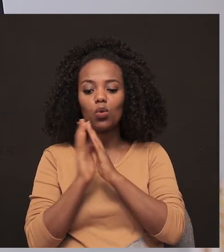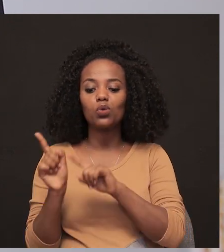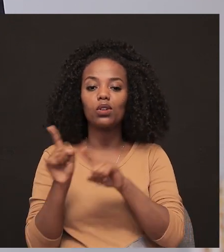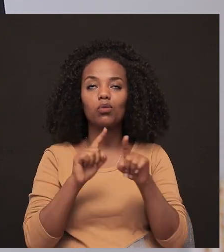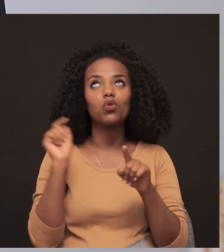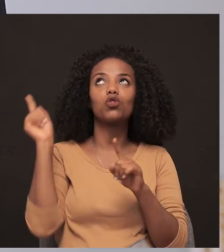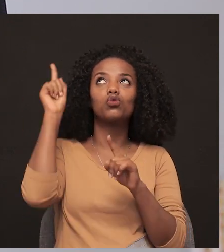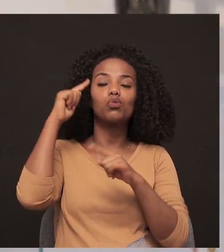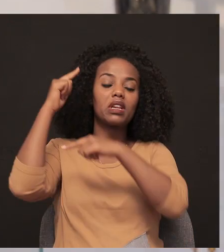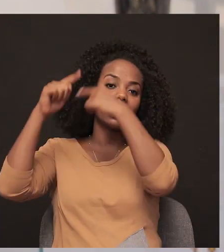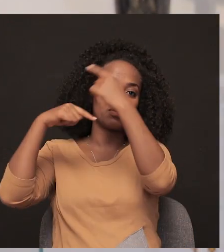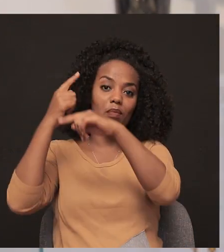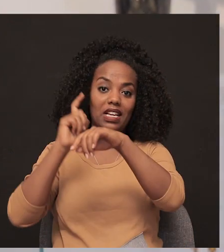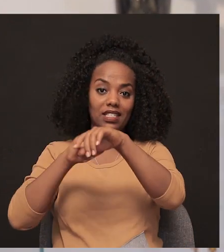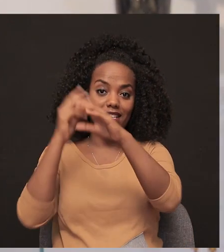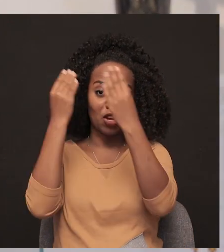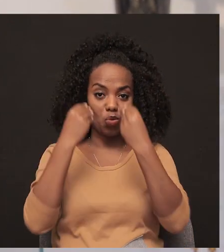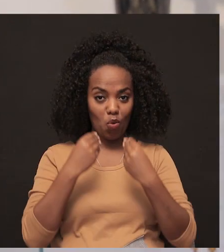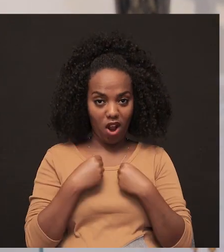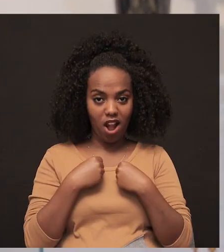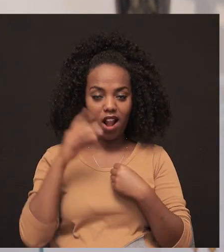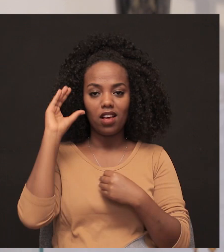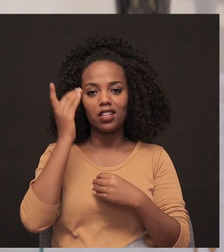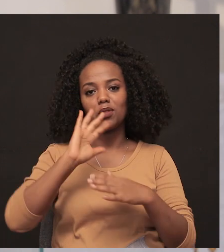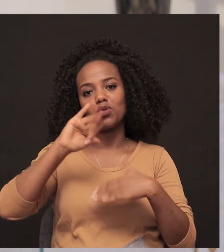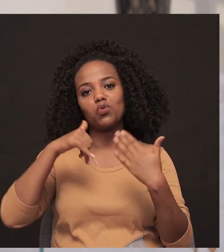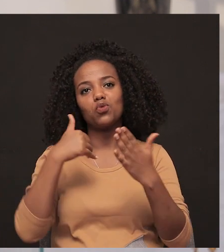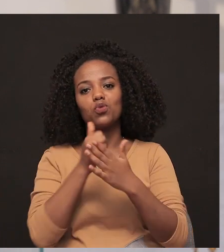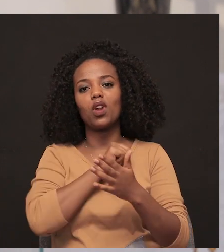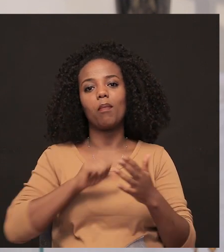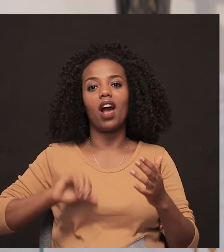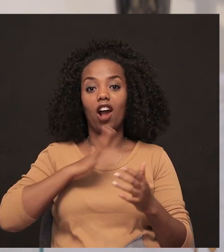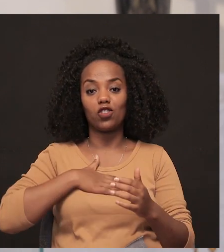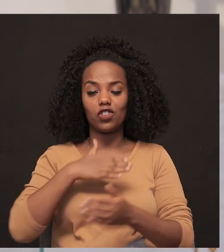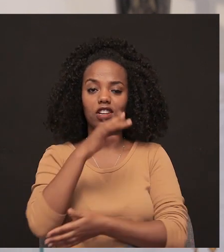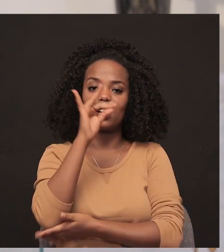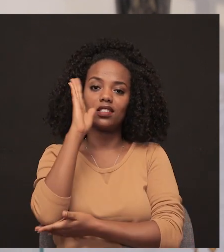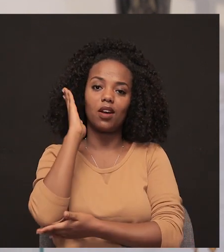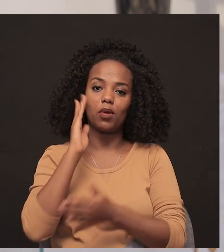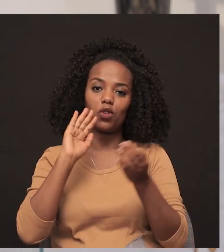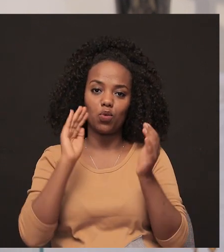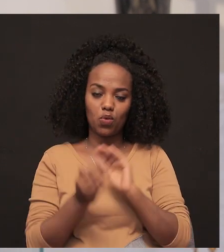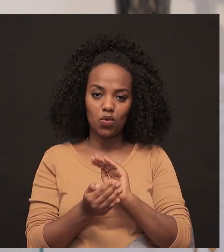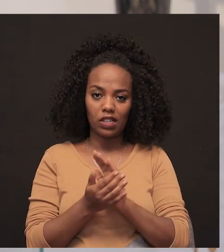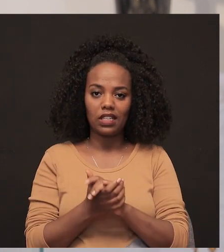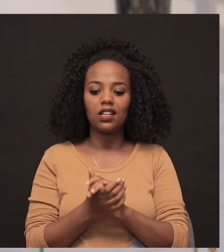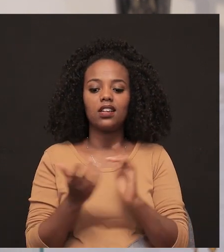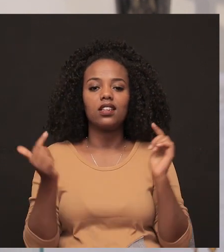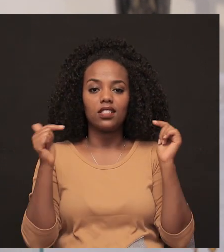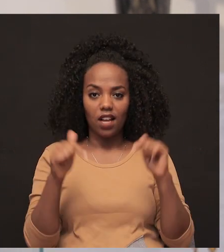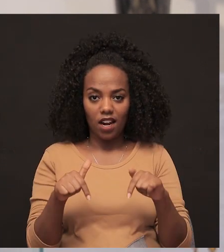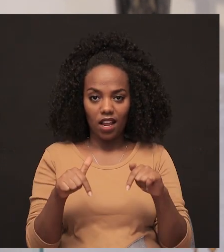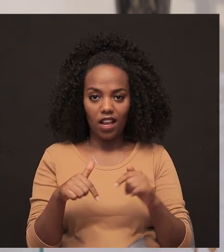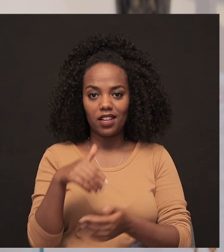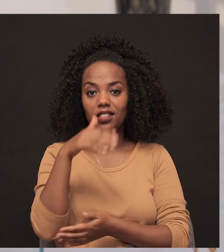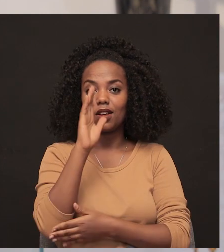እርሱ የምንገሰግስበት ጊዜ ሰጥቶናል። ክብር ሁሉ ለአምላካችን ለእግዚአብሔር ይሁን። ዛሬ የእግዚአብሔርን